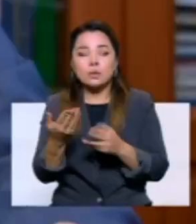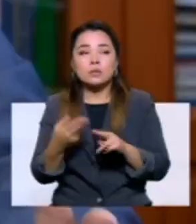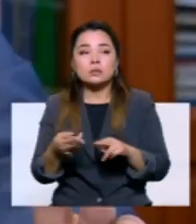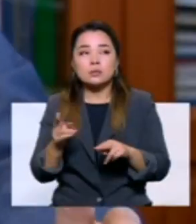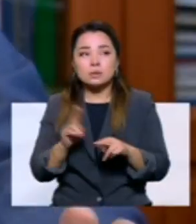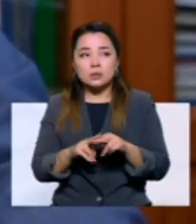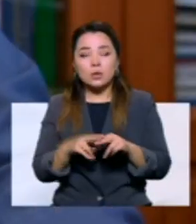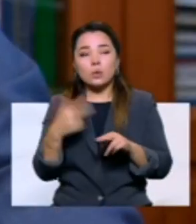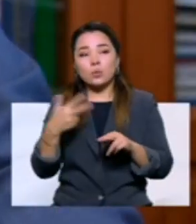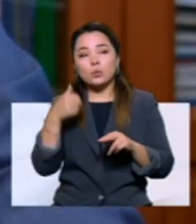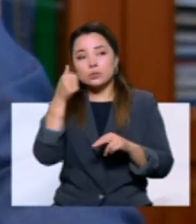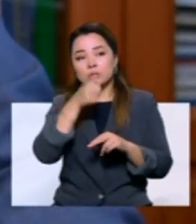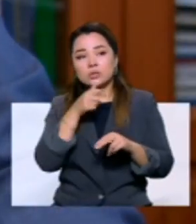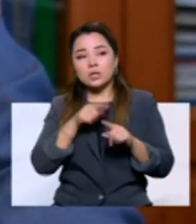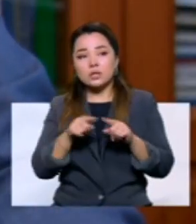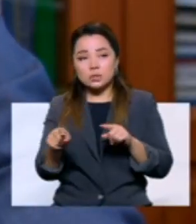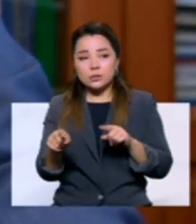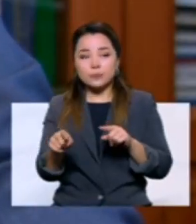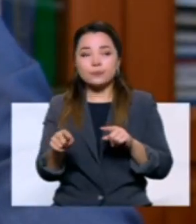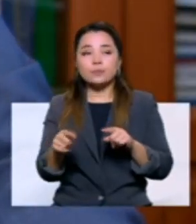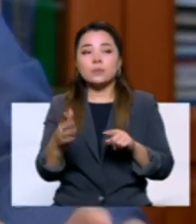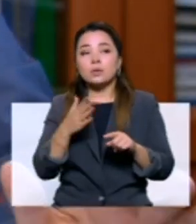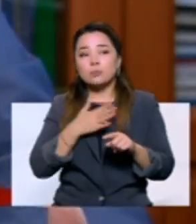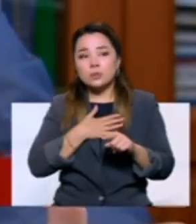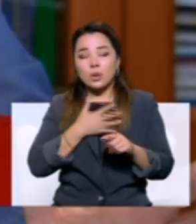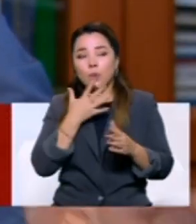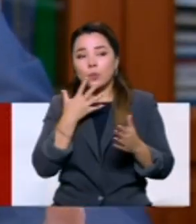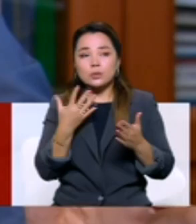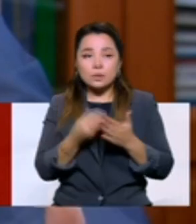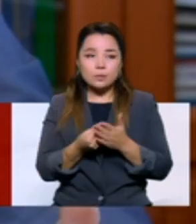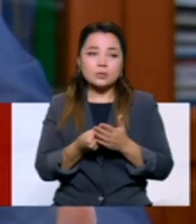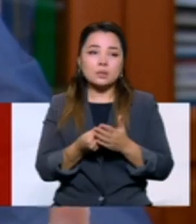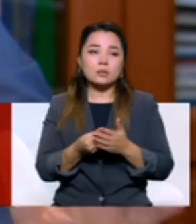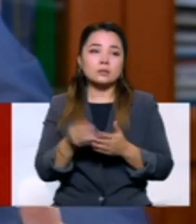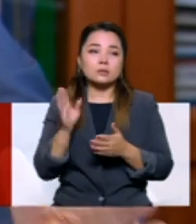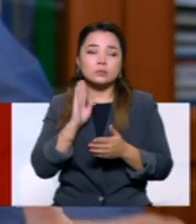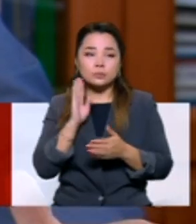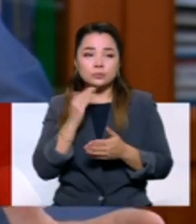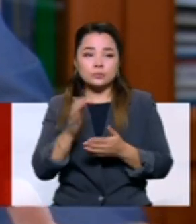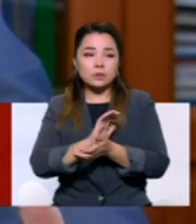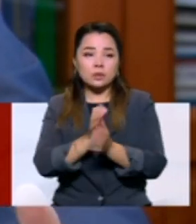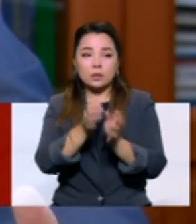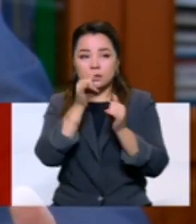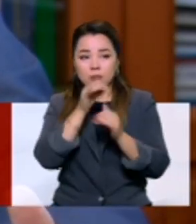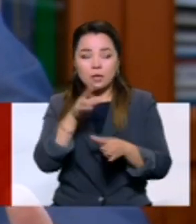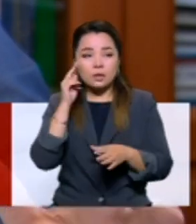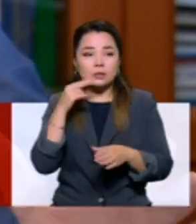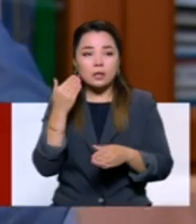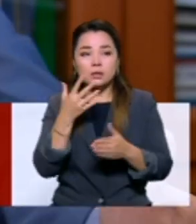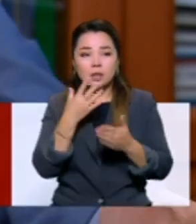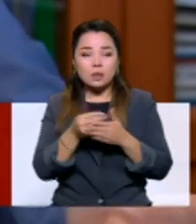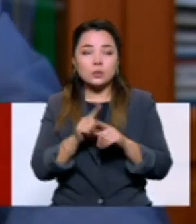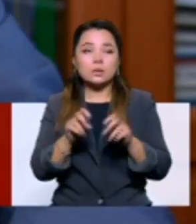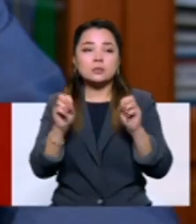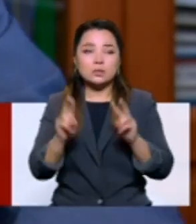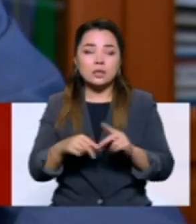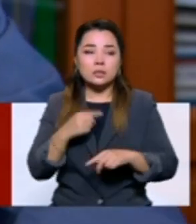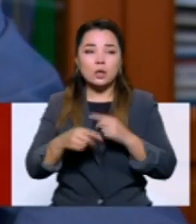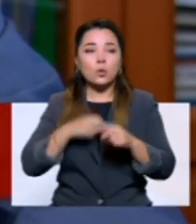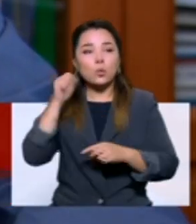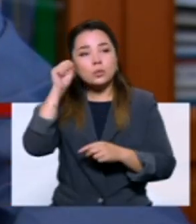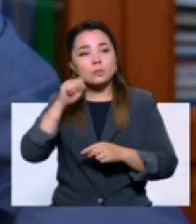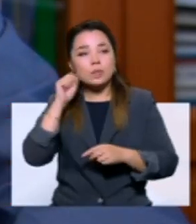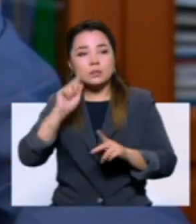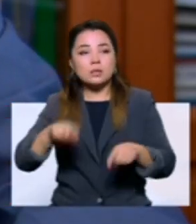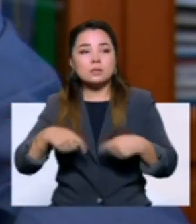Әйтпесе, 30 жылдың көлемінде біз өзімізге келген суды сыйдыра алмай, қысайларында арнасай арқылы Өзбекстанға